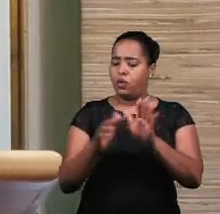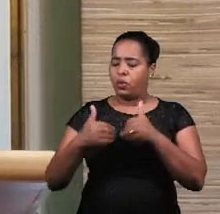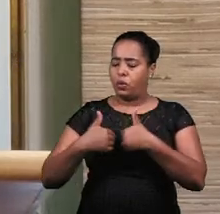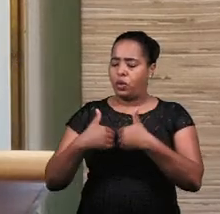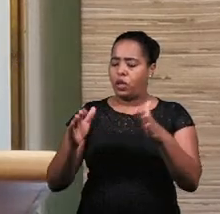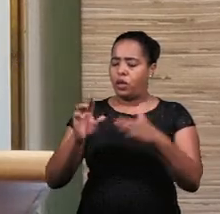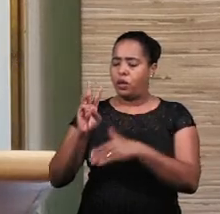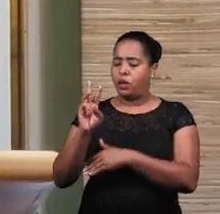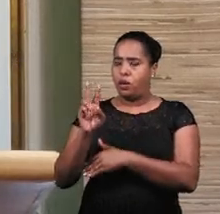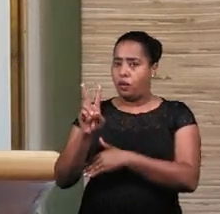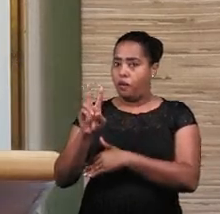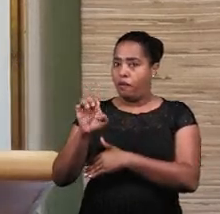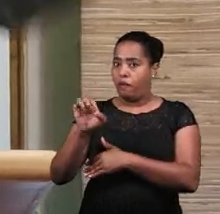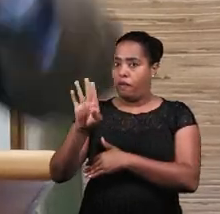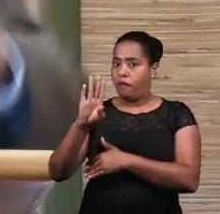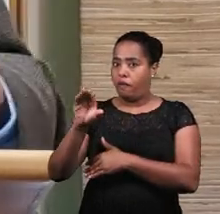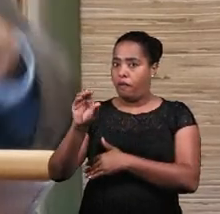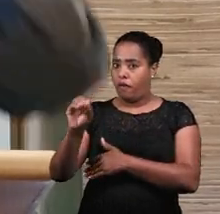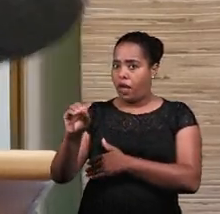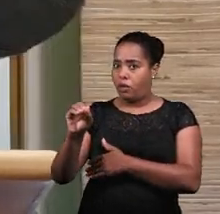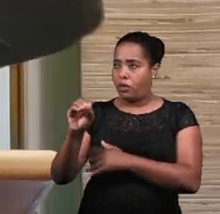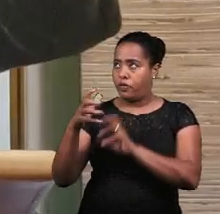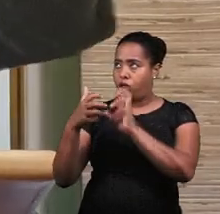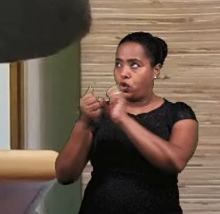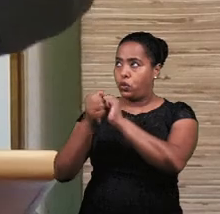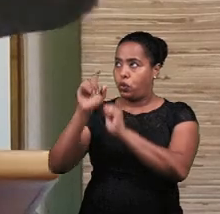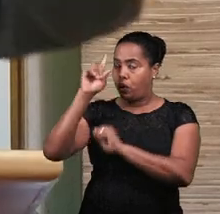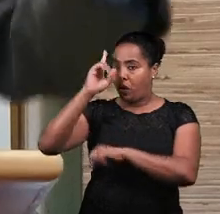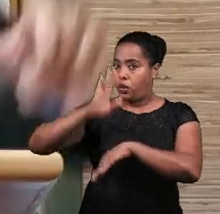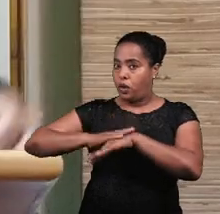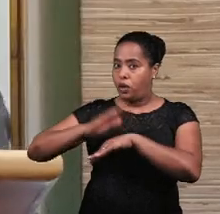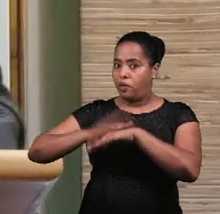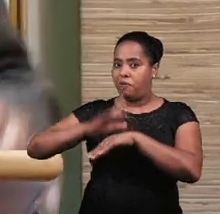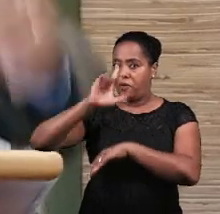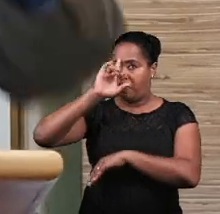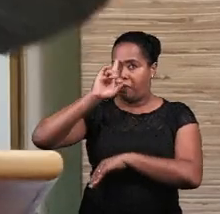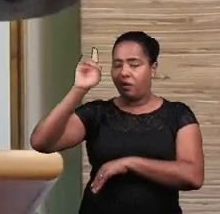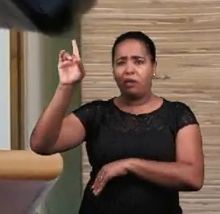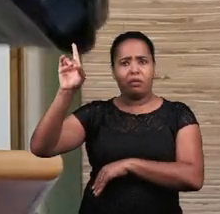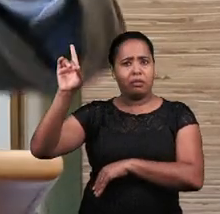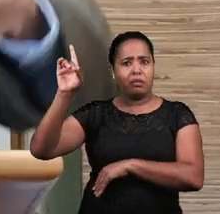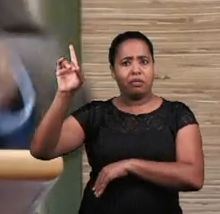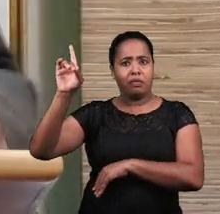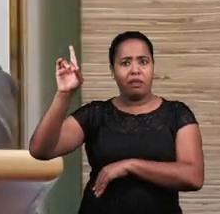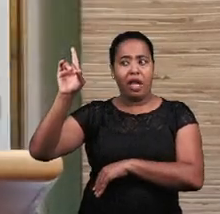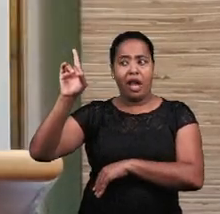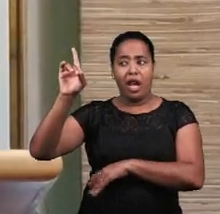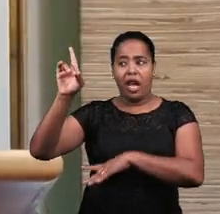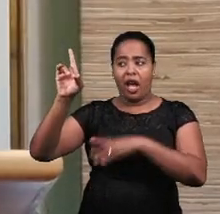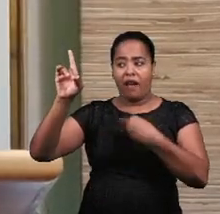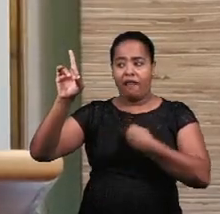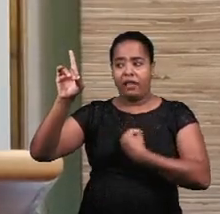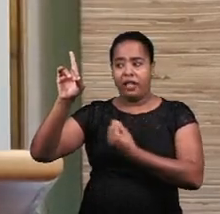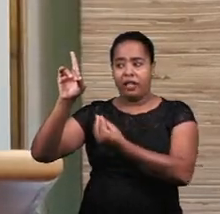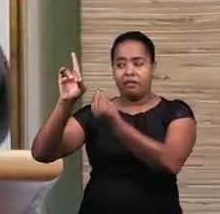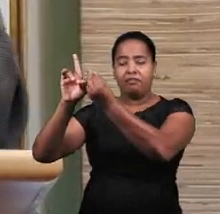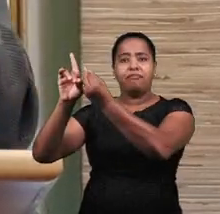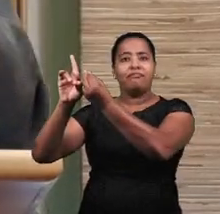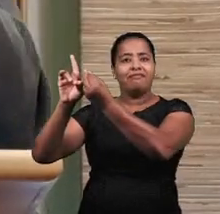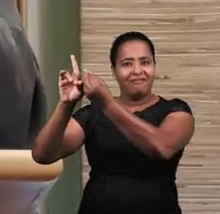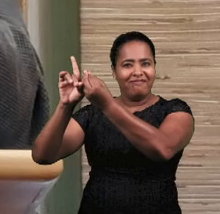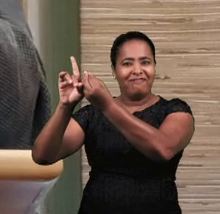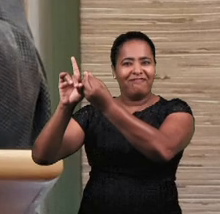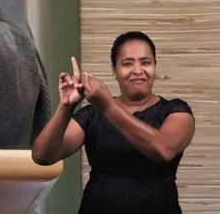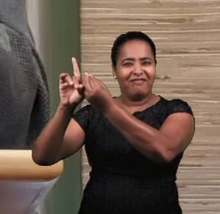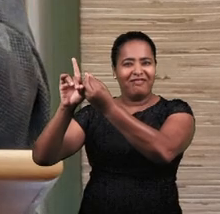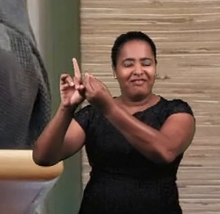était avec Dieu et le Verbe était Dieu. Rien de ce qui a été fait sans lui. En lui était la vie. Mes frères, là se trouve